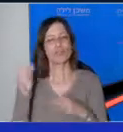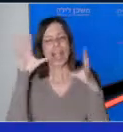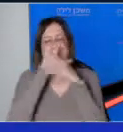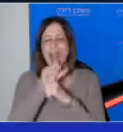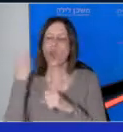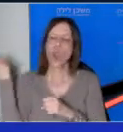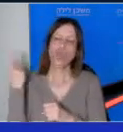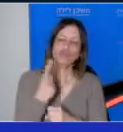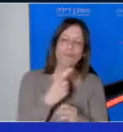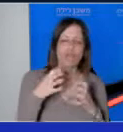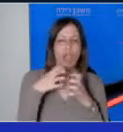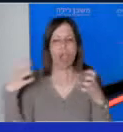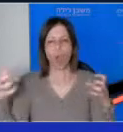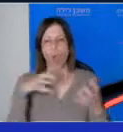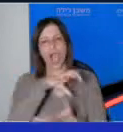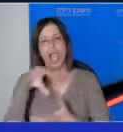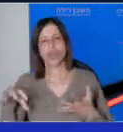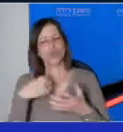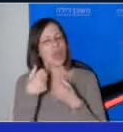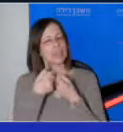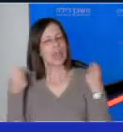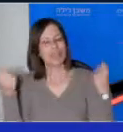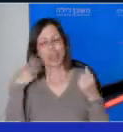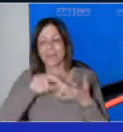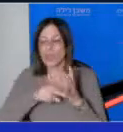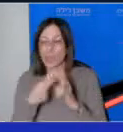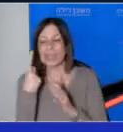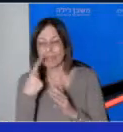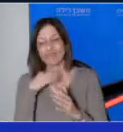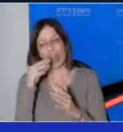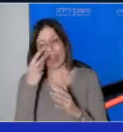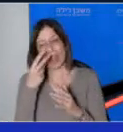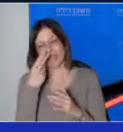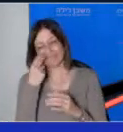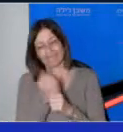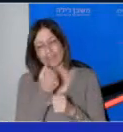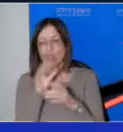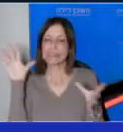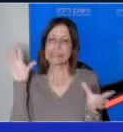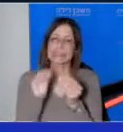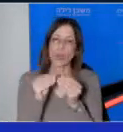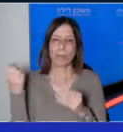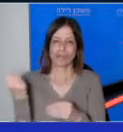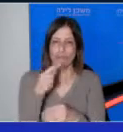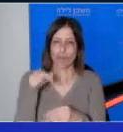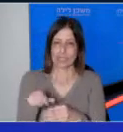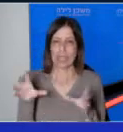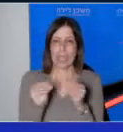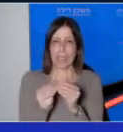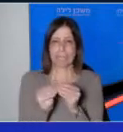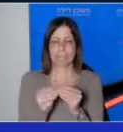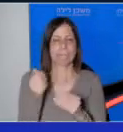השבוע הארוך, הסוער והדרמטי שהיה לנו בתוכנית אחת, כדי לעשות איזשהו סיכום של השבוע הזה עם